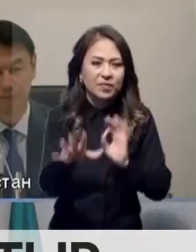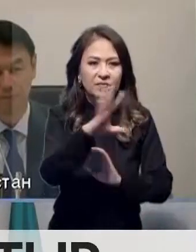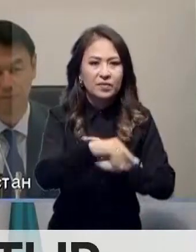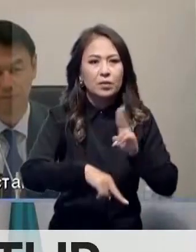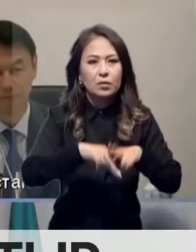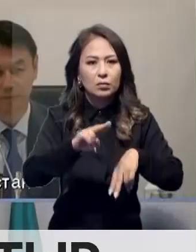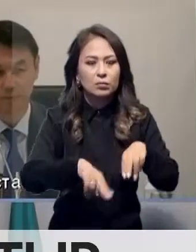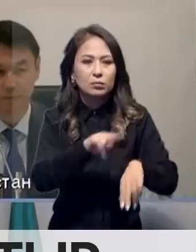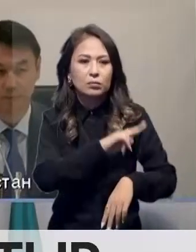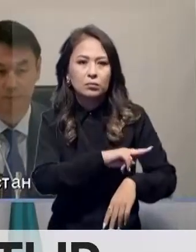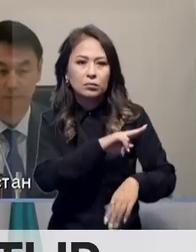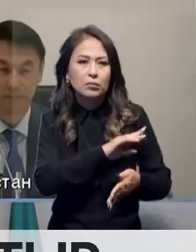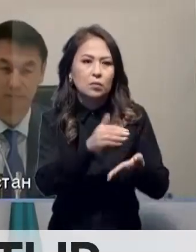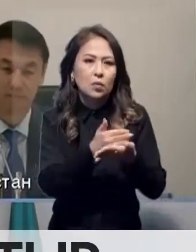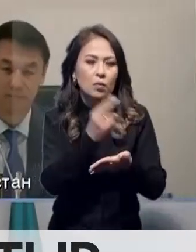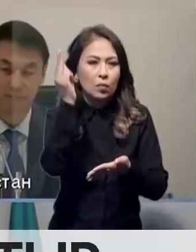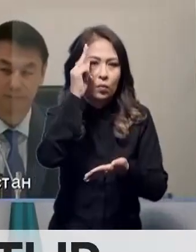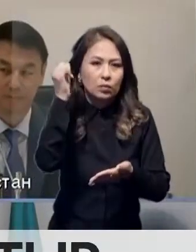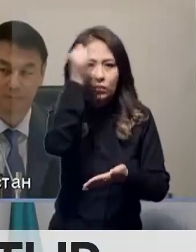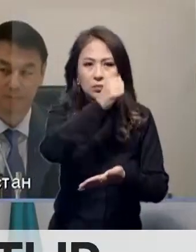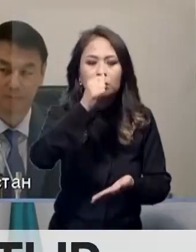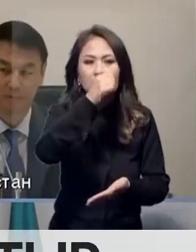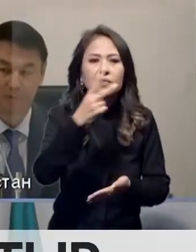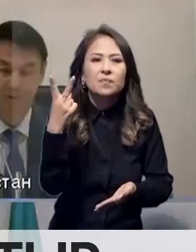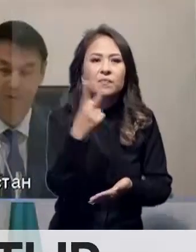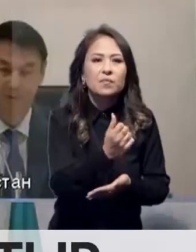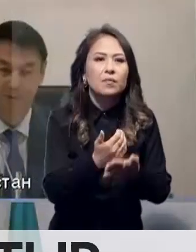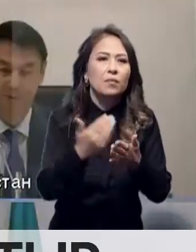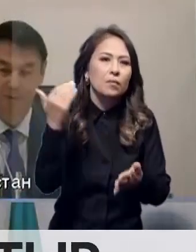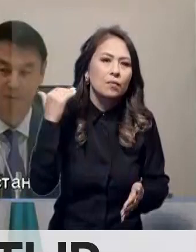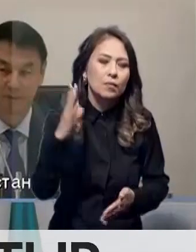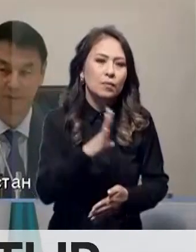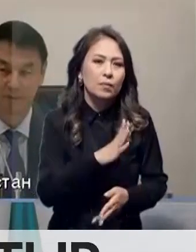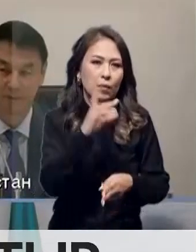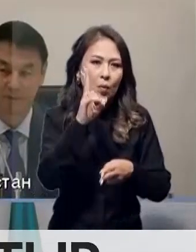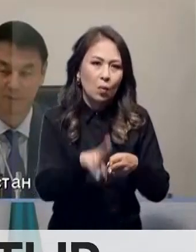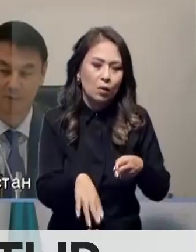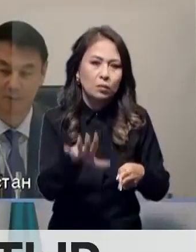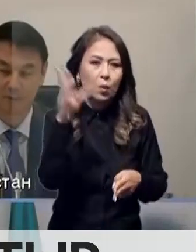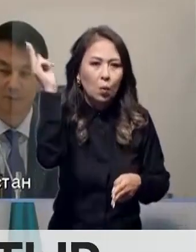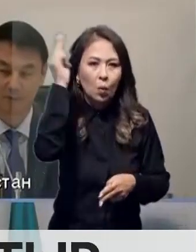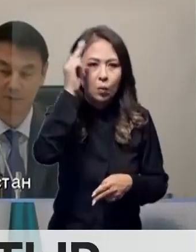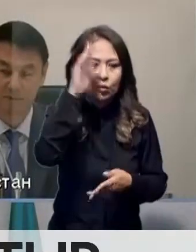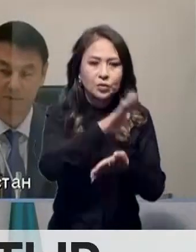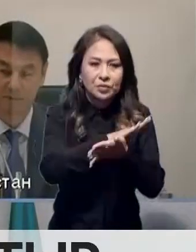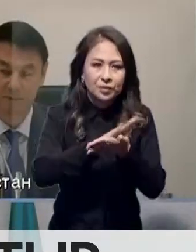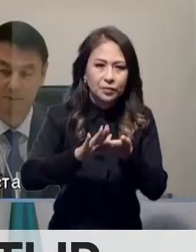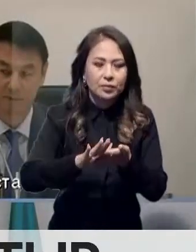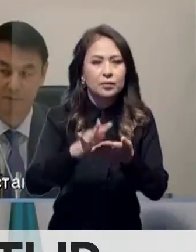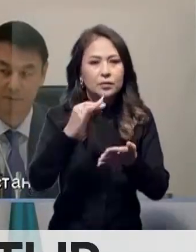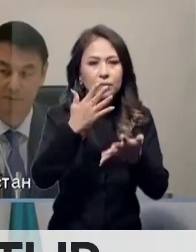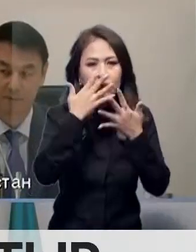жұмыстары жаңа оқу жылының басталуынан 2 апта бұрын аяқталуы керек. Оқушылар таза әрі бояу иісі